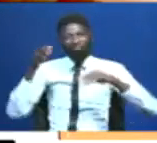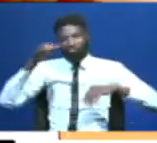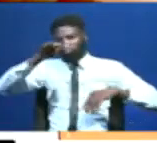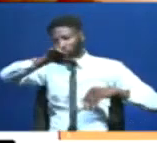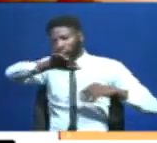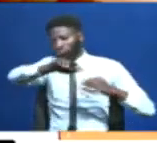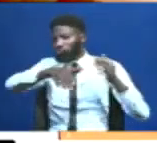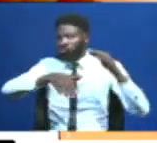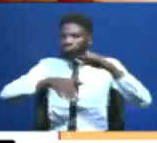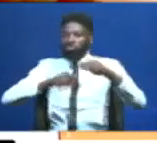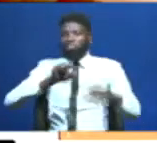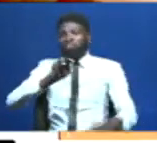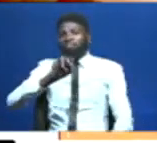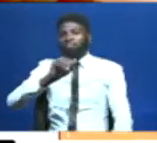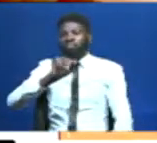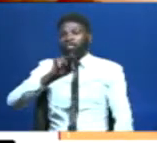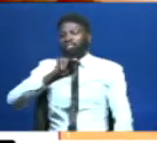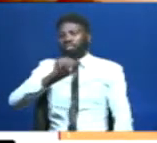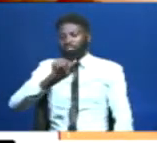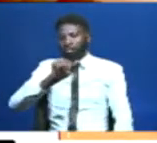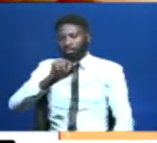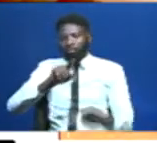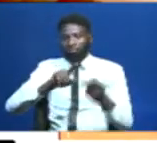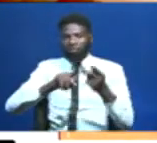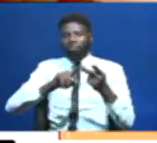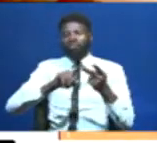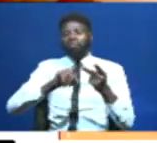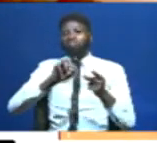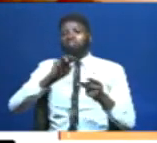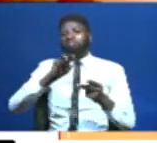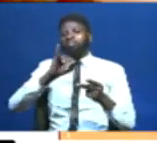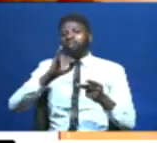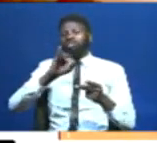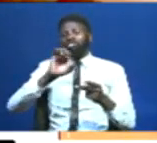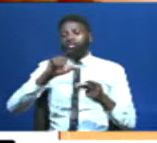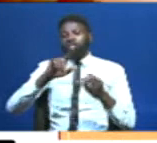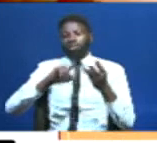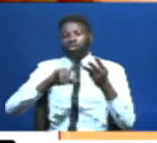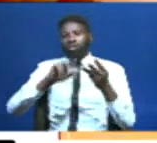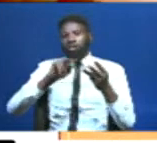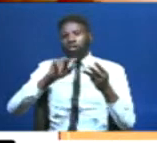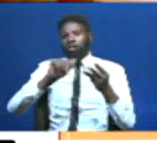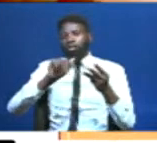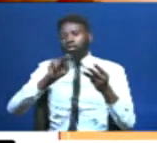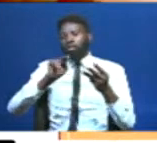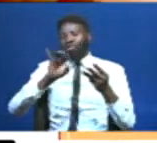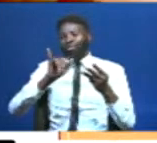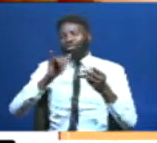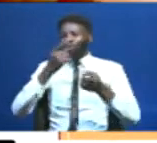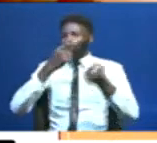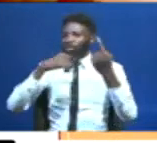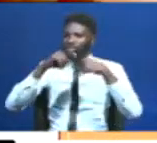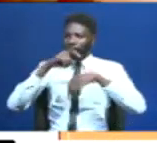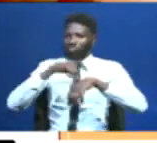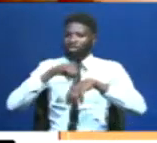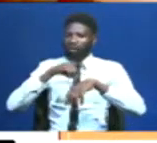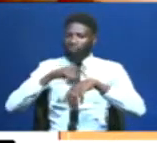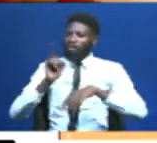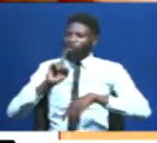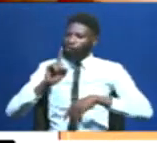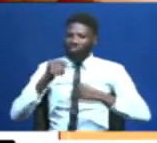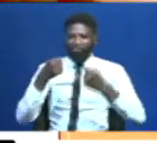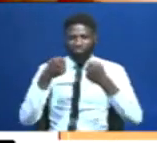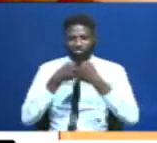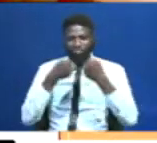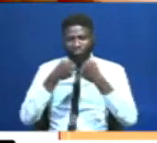Wangechi Maina, Pouakouyou Michelle na Andrew Ogola walitamba kwenye siku ya pili ya mashindano ya uogeleaji katika kaunti ya Nairobi